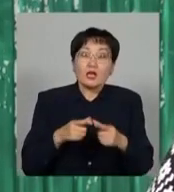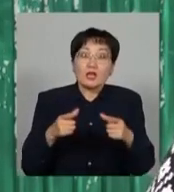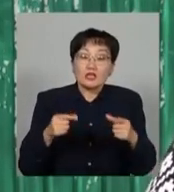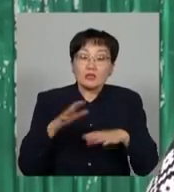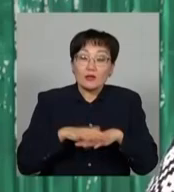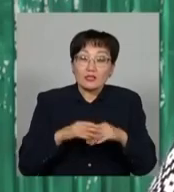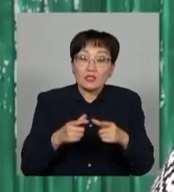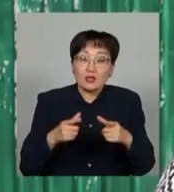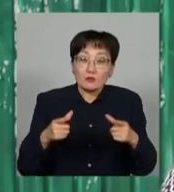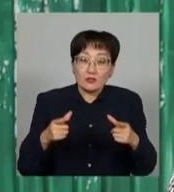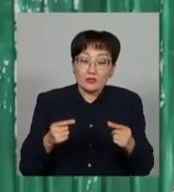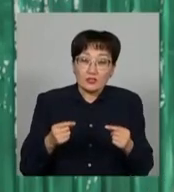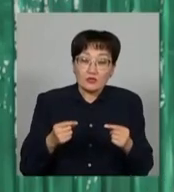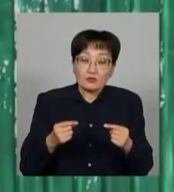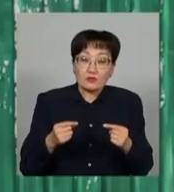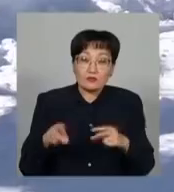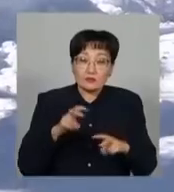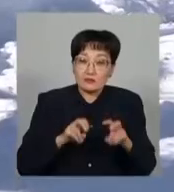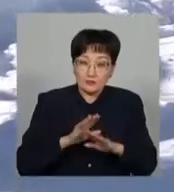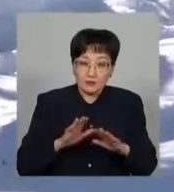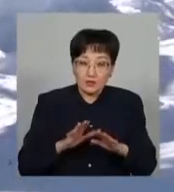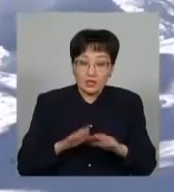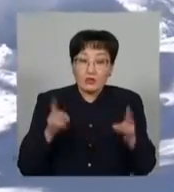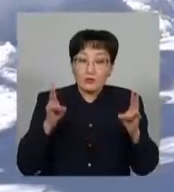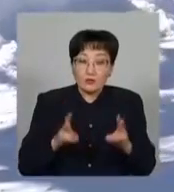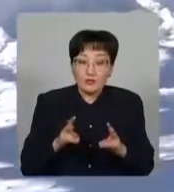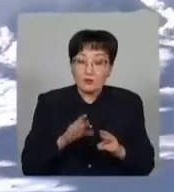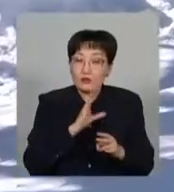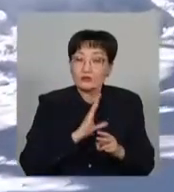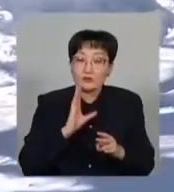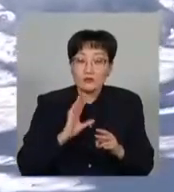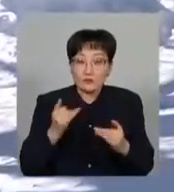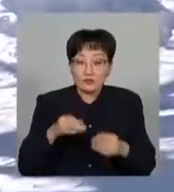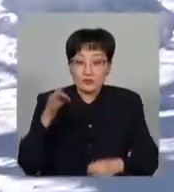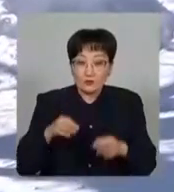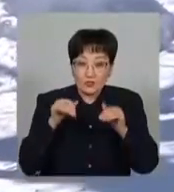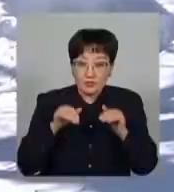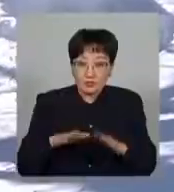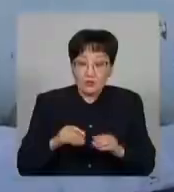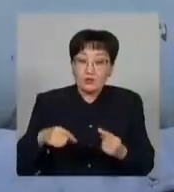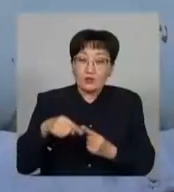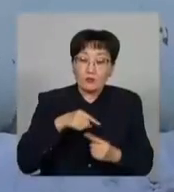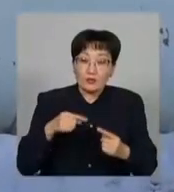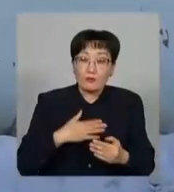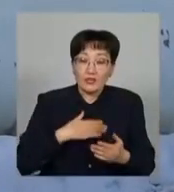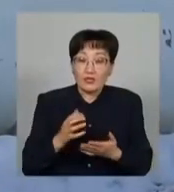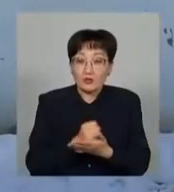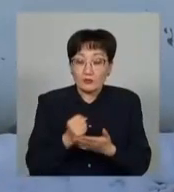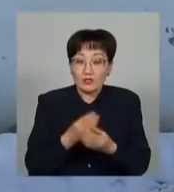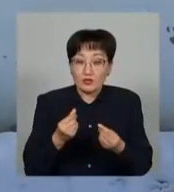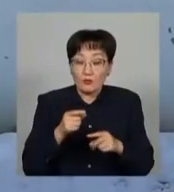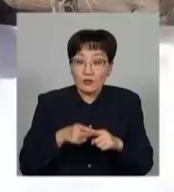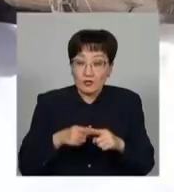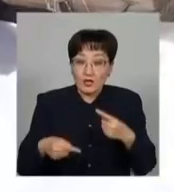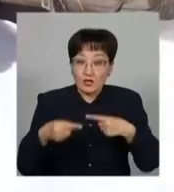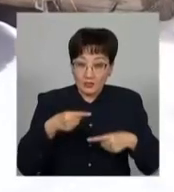Карточка алған, сол карточкамен не іздемедік. Зардап шеккен Светлананың өзі қазір соттың шешімімен кәсіпкер менен алып келген ақшаның жартысын